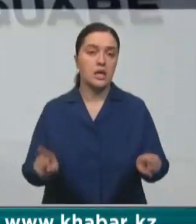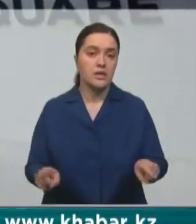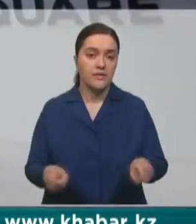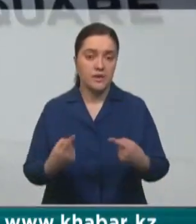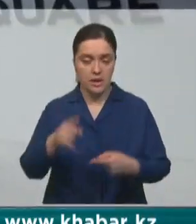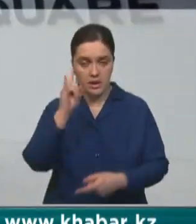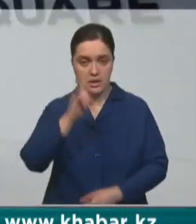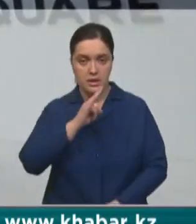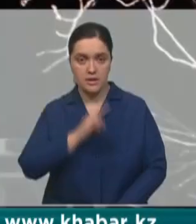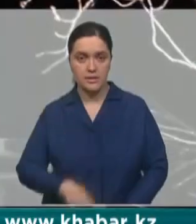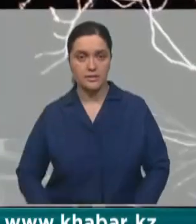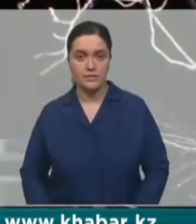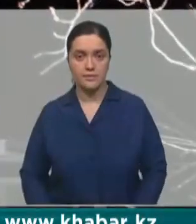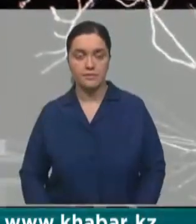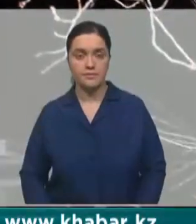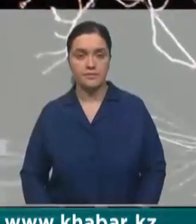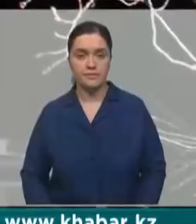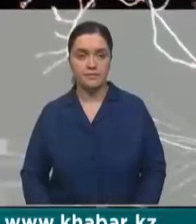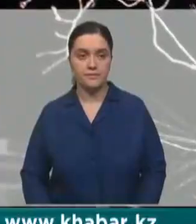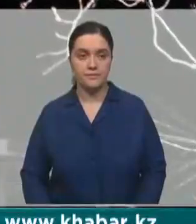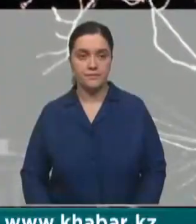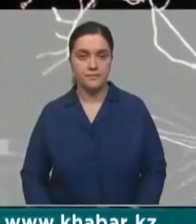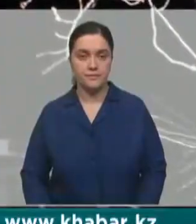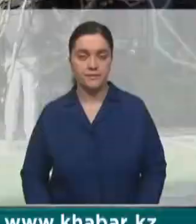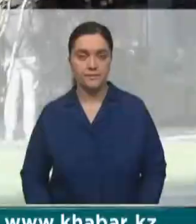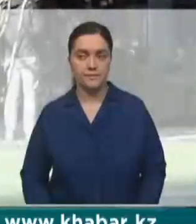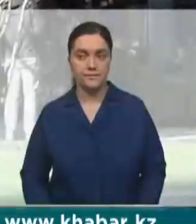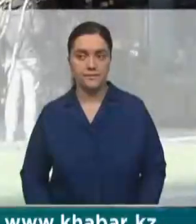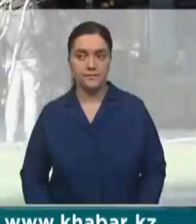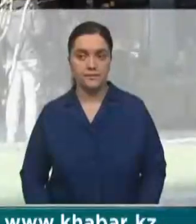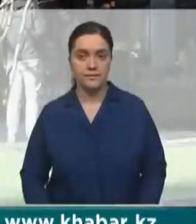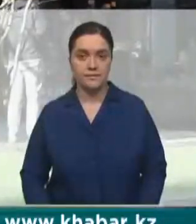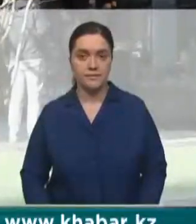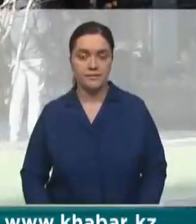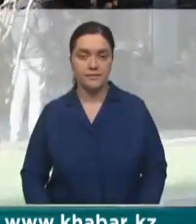IT-сферы Казахстана. Галымжан Караманулы, Великобритания, Лондон, специально для Хабар